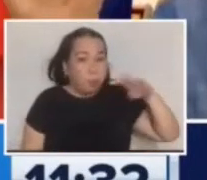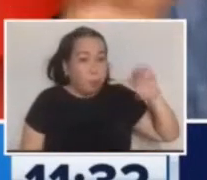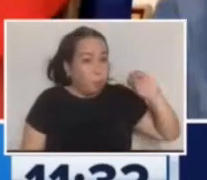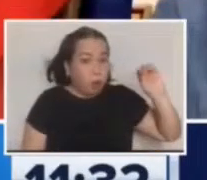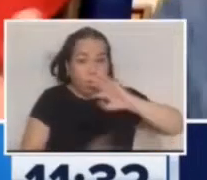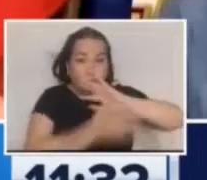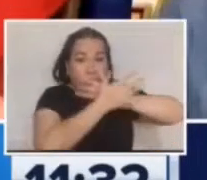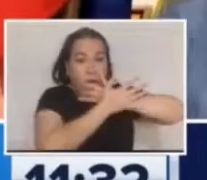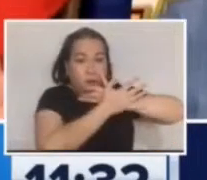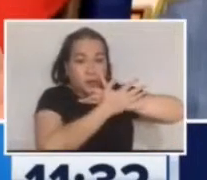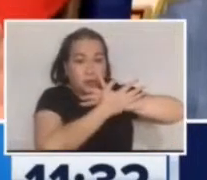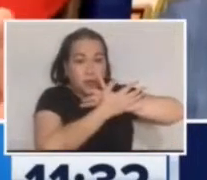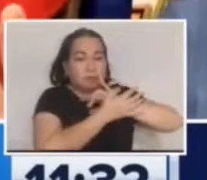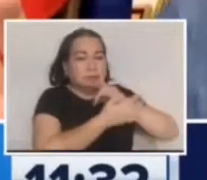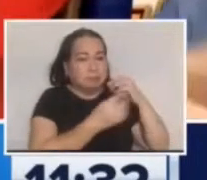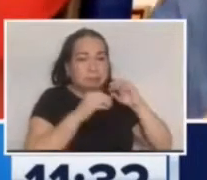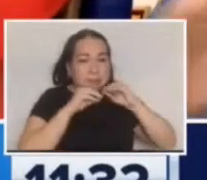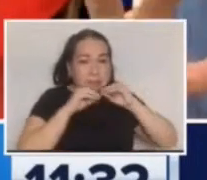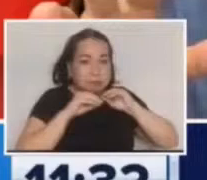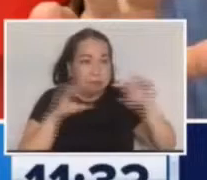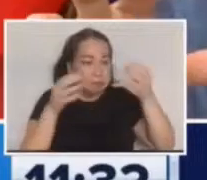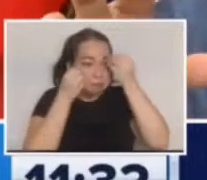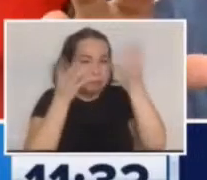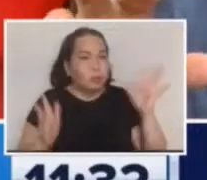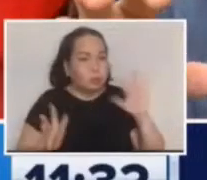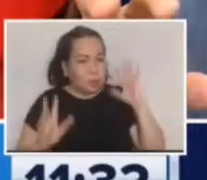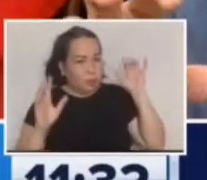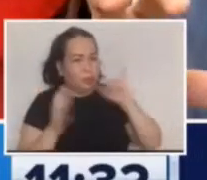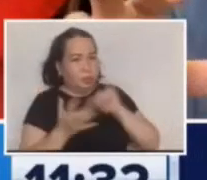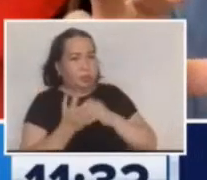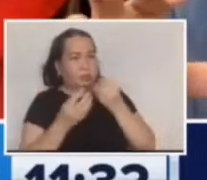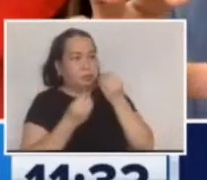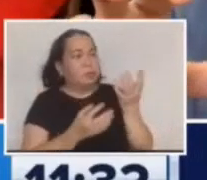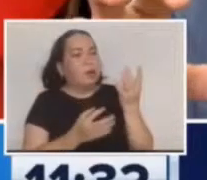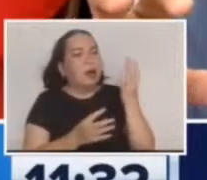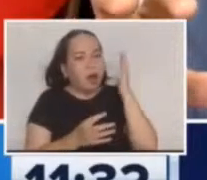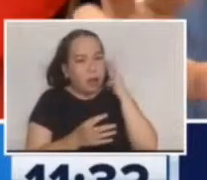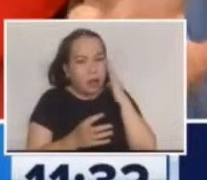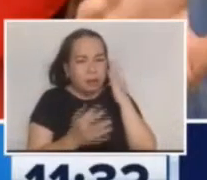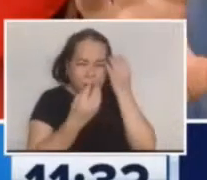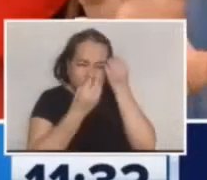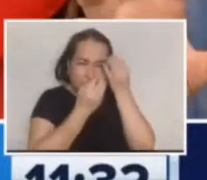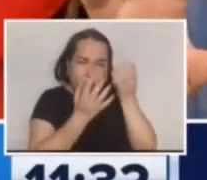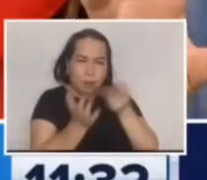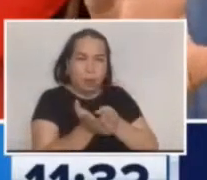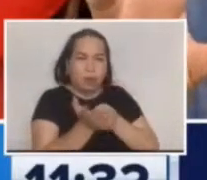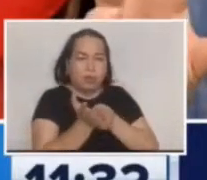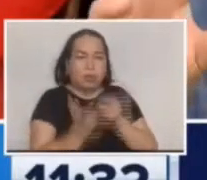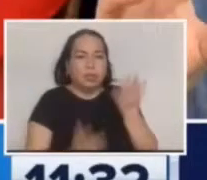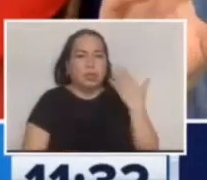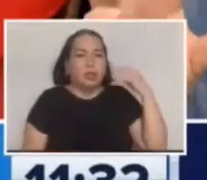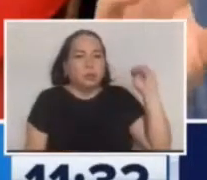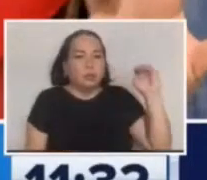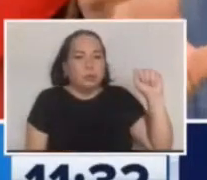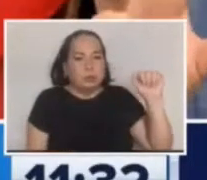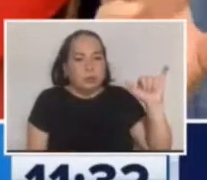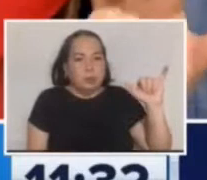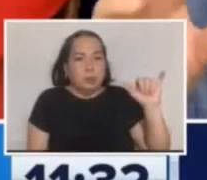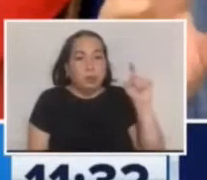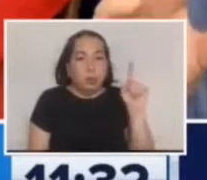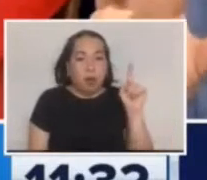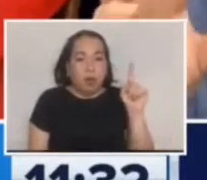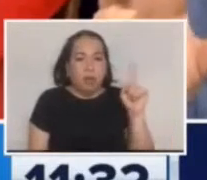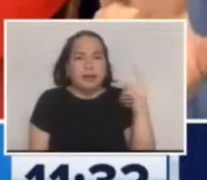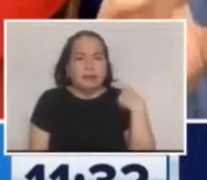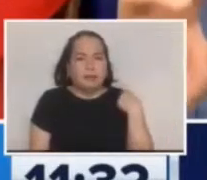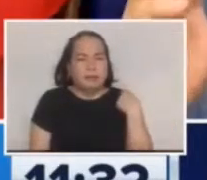ng DOH at lahat negative. Kaya ngayon, hinihintay pa namin yung final word